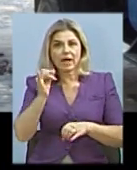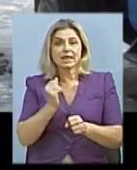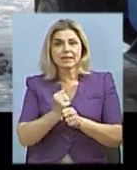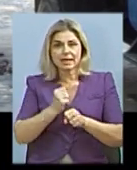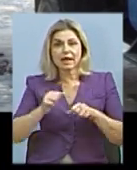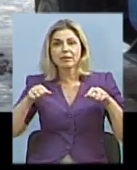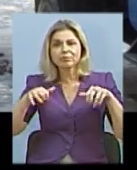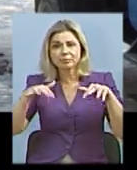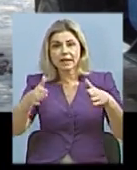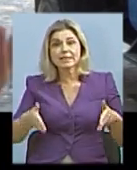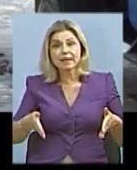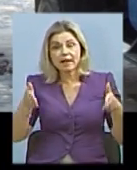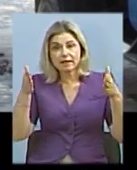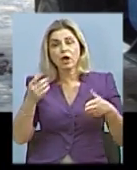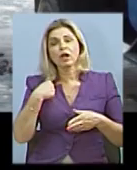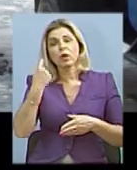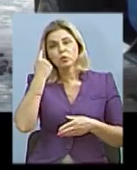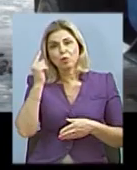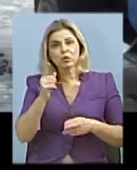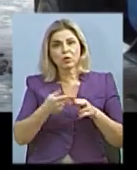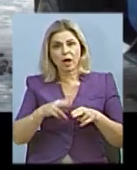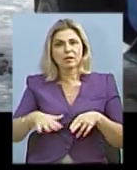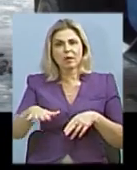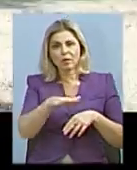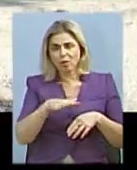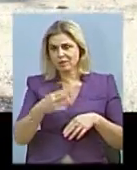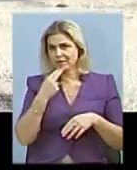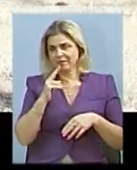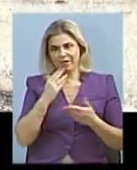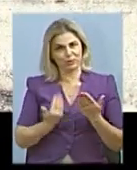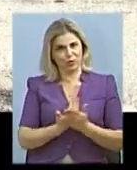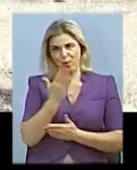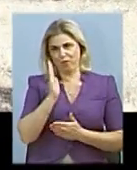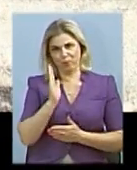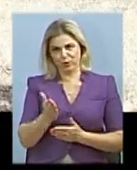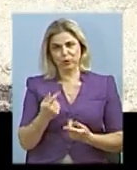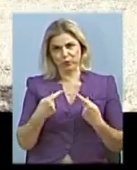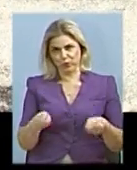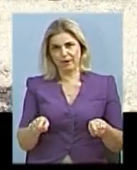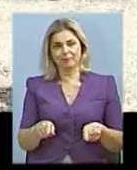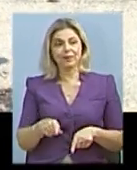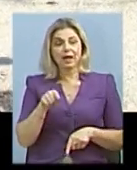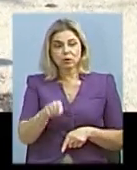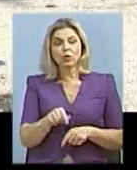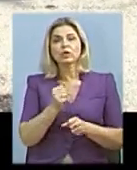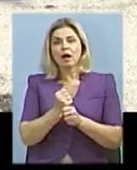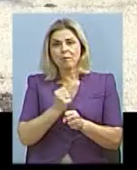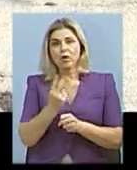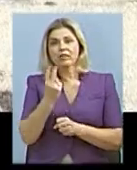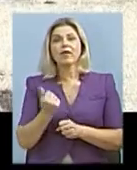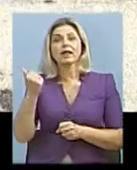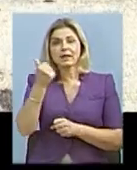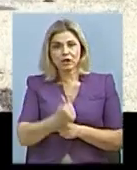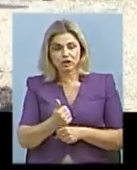стіни, то, я думаю, цей простір заграє іншими фарбами. Роботи триватимуть півтора тижні. Робітники знімуть 3000 квадратних